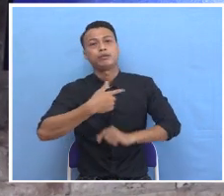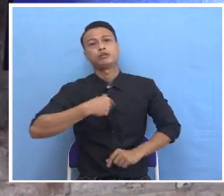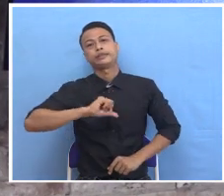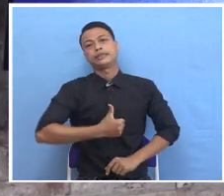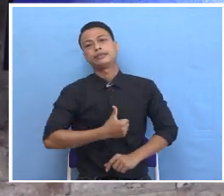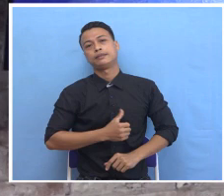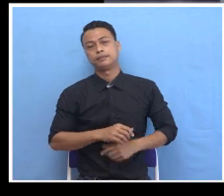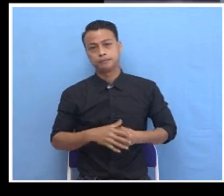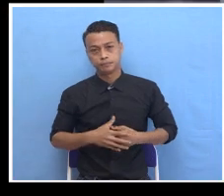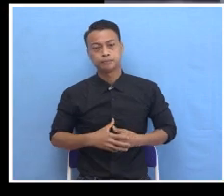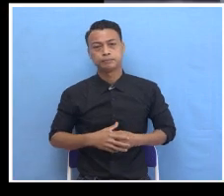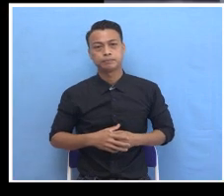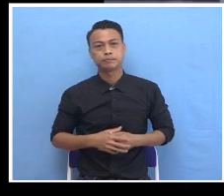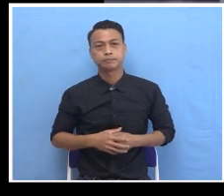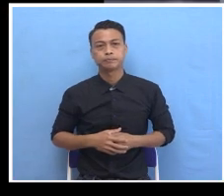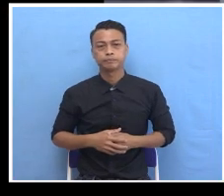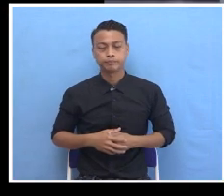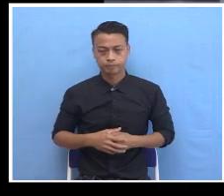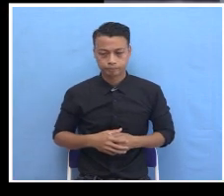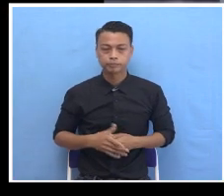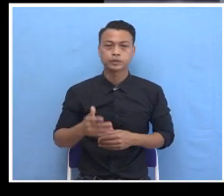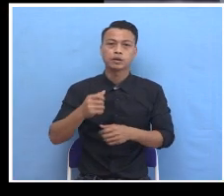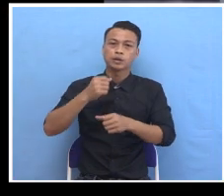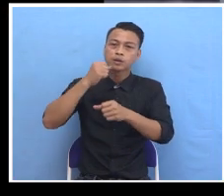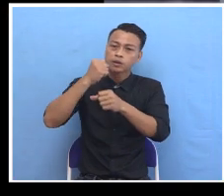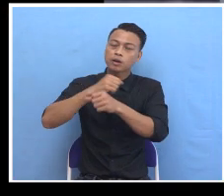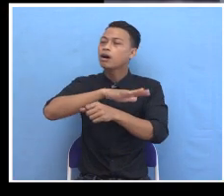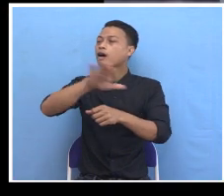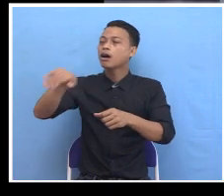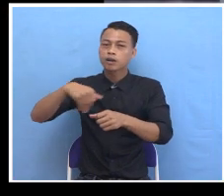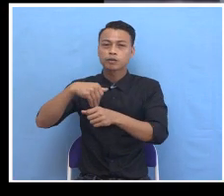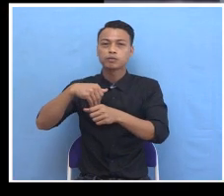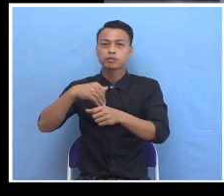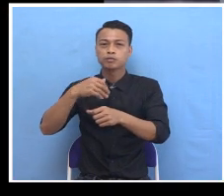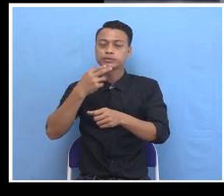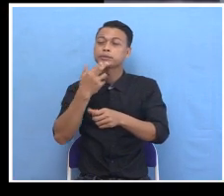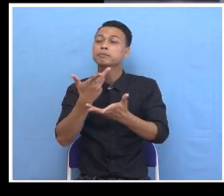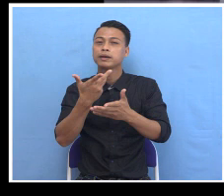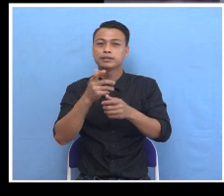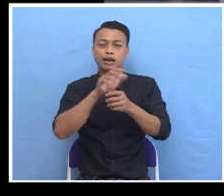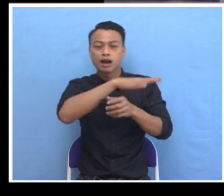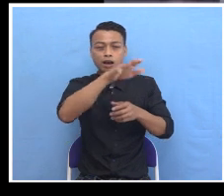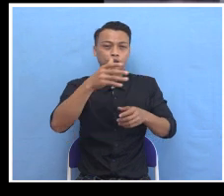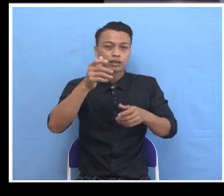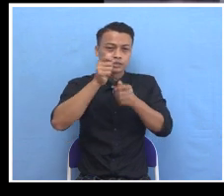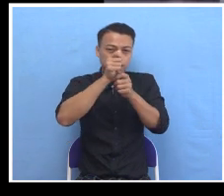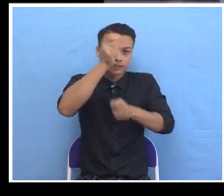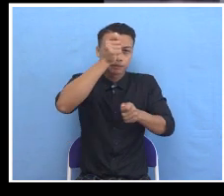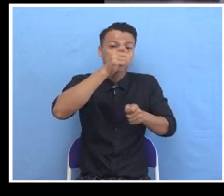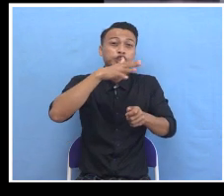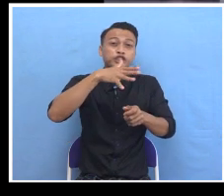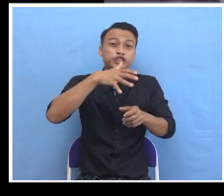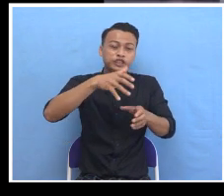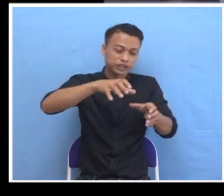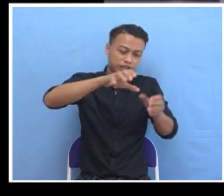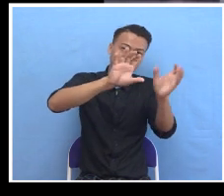ဆရာကိုအလှည့်ပေးဖို့ဖြစ်ပါတယ ်ဆရာလို့ပြောတဲ့အတိုင်းပါပဲဒါလှုပ်ဆောင်ချက်အကုန်လုံးကထီမိုးပြီးတော့ရေလောင်းတဲ့ပုံလေးပါကျွန်